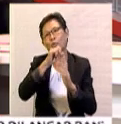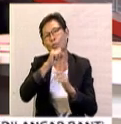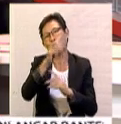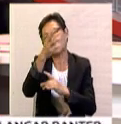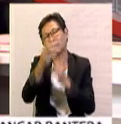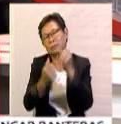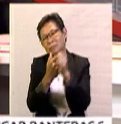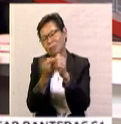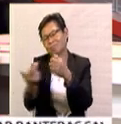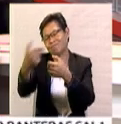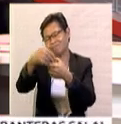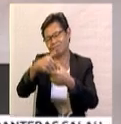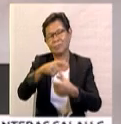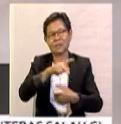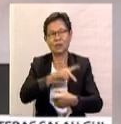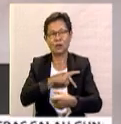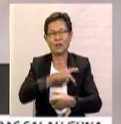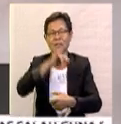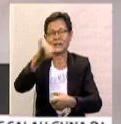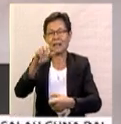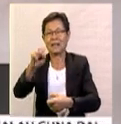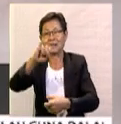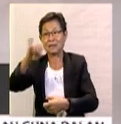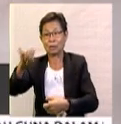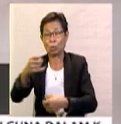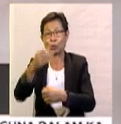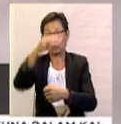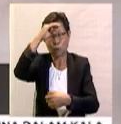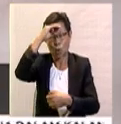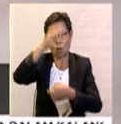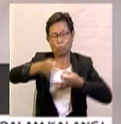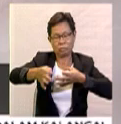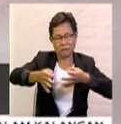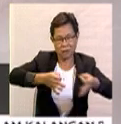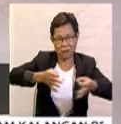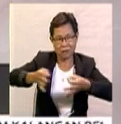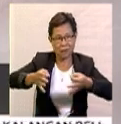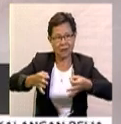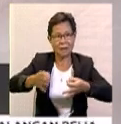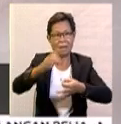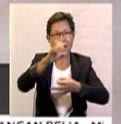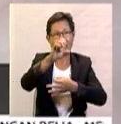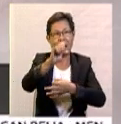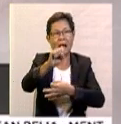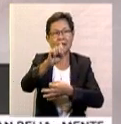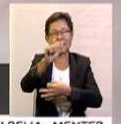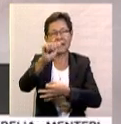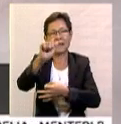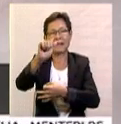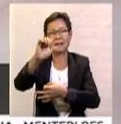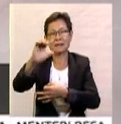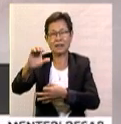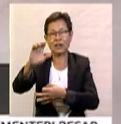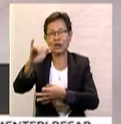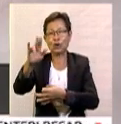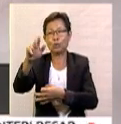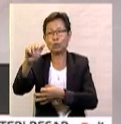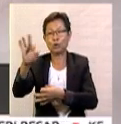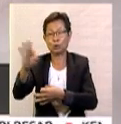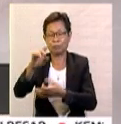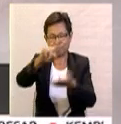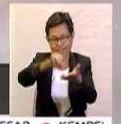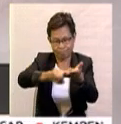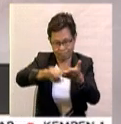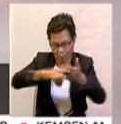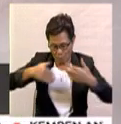tahun. Jelas Ketua Jabatan Siasatan Jenayah JSJ Johor, SAC Muhammad Yusof Ahmad, pemeriksaan